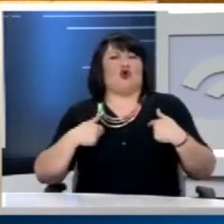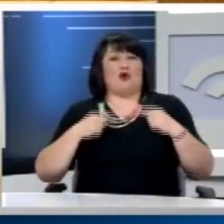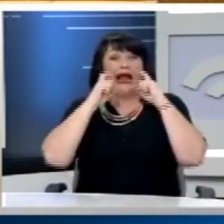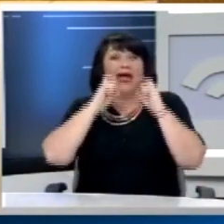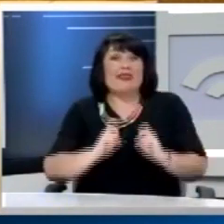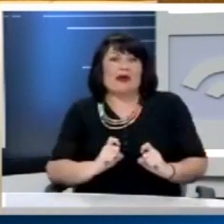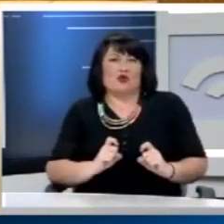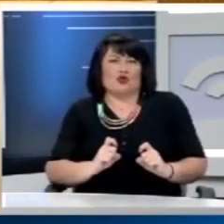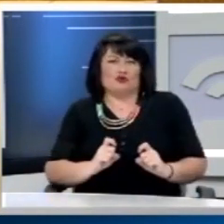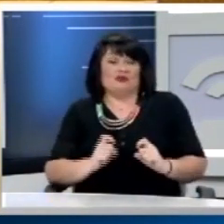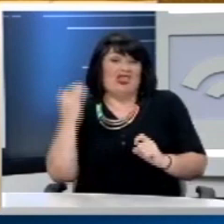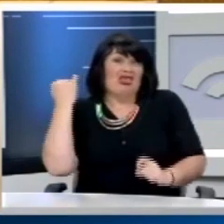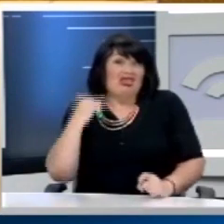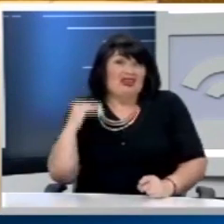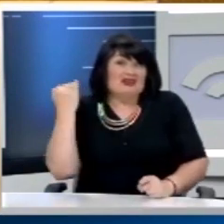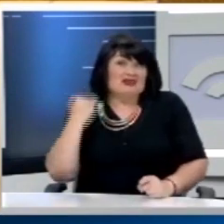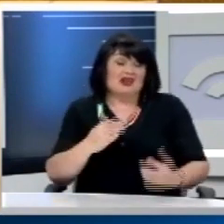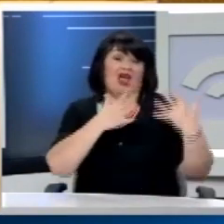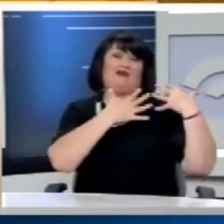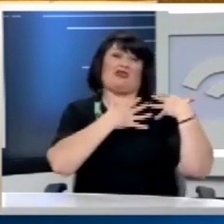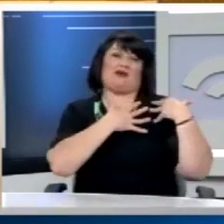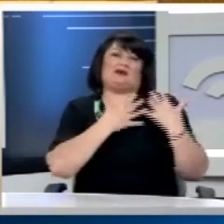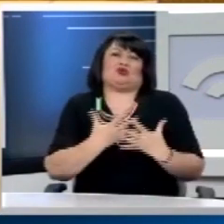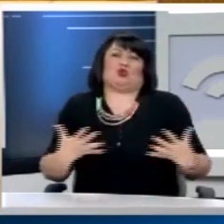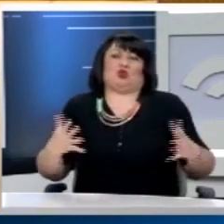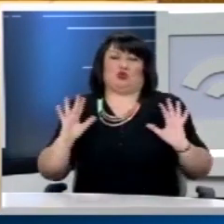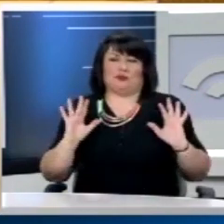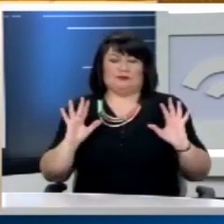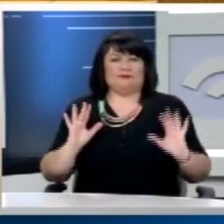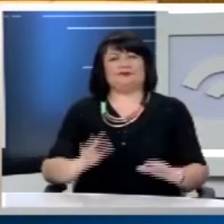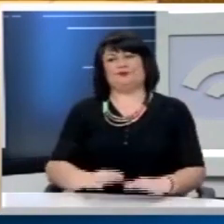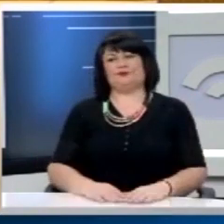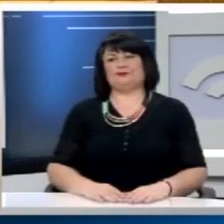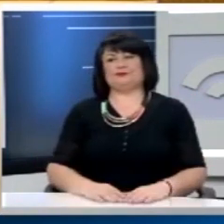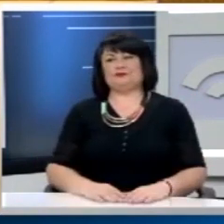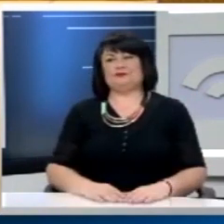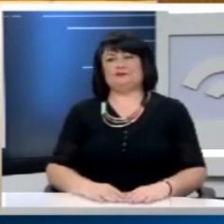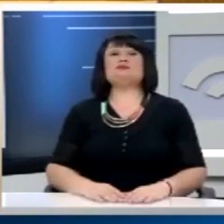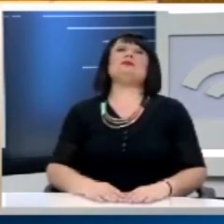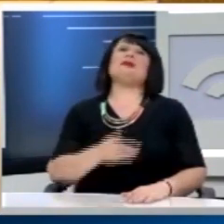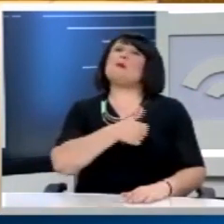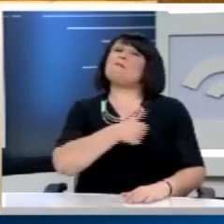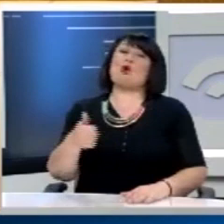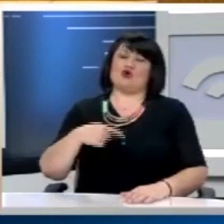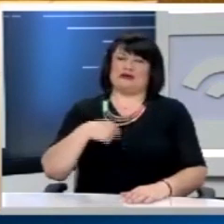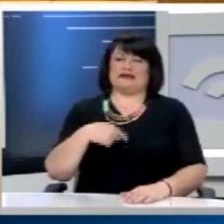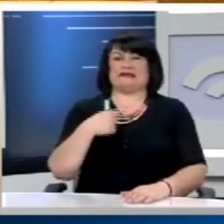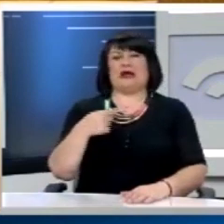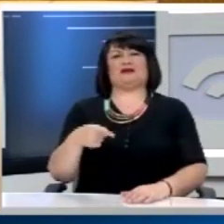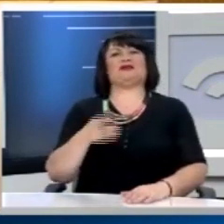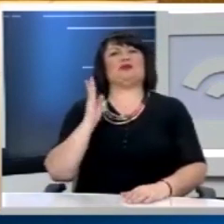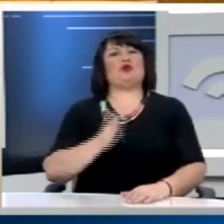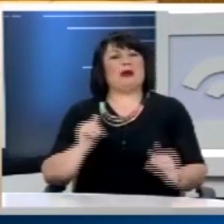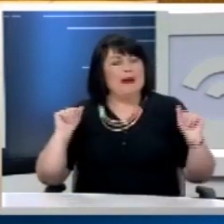Απαιτεί μεγάλες θυσίες και ευθύνες. Αυτή είναι όμως η μόνη στάση που μπορεί να